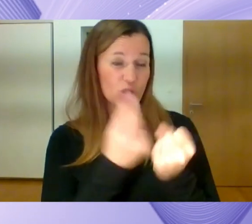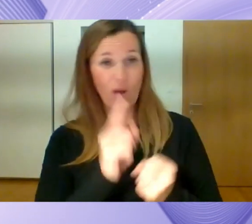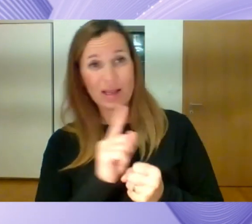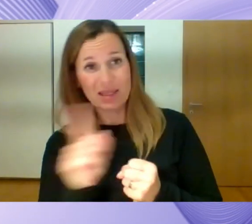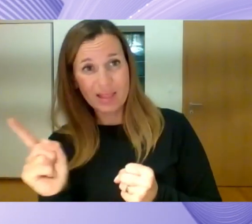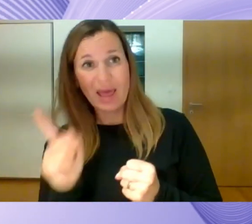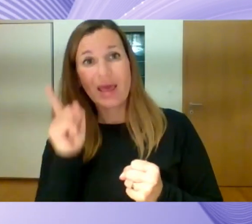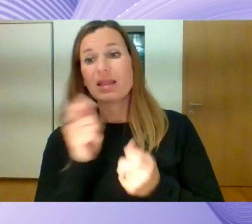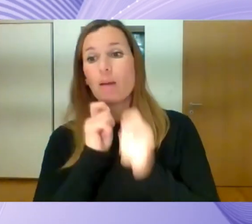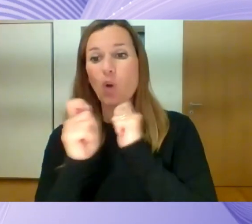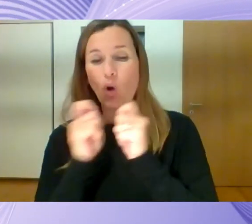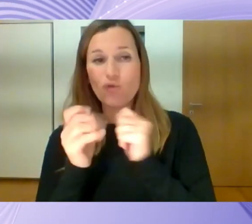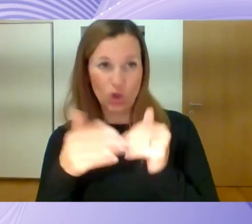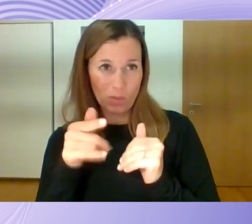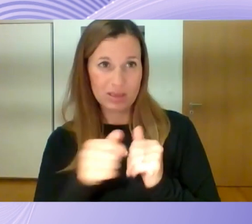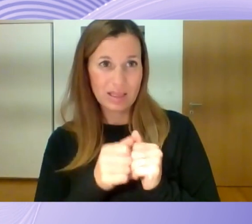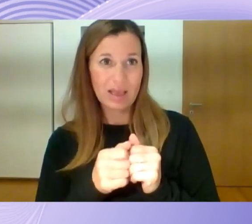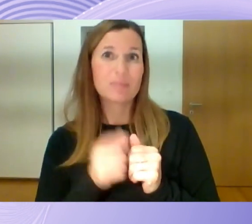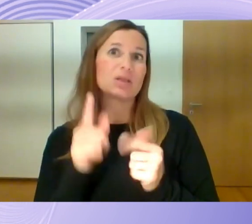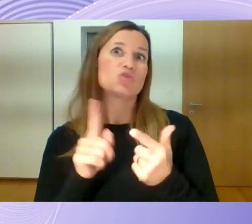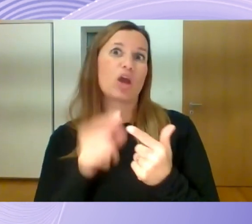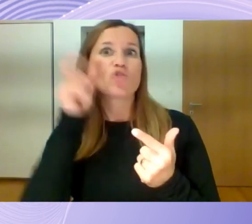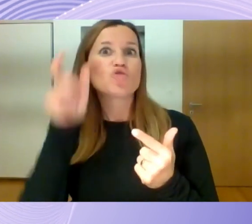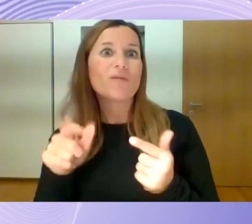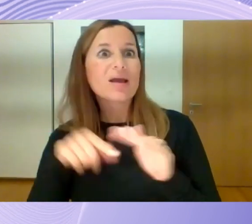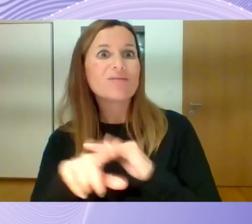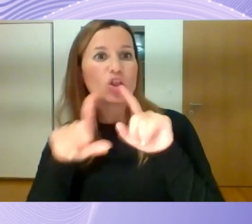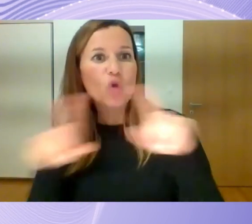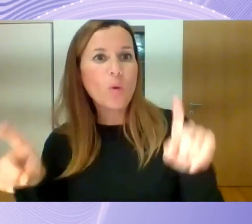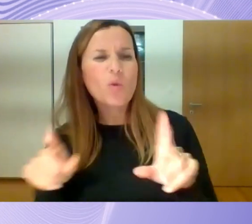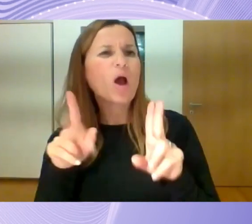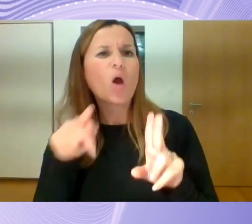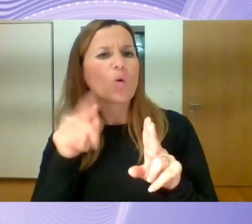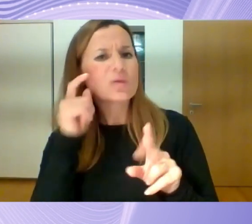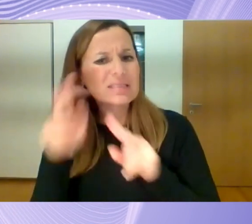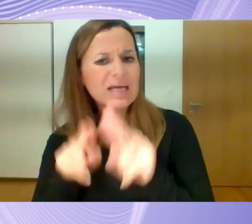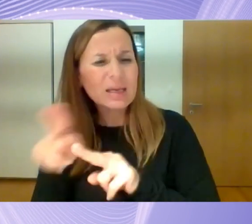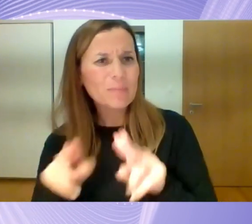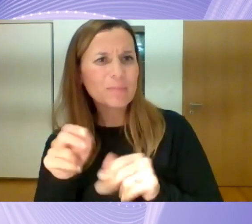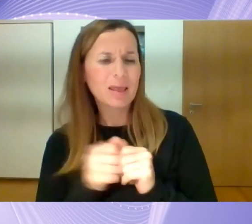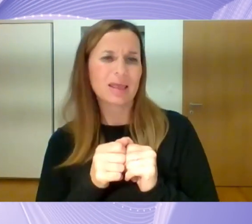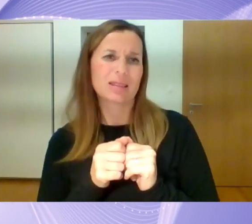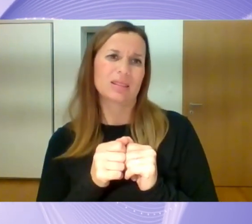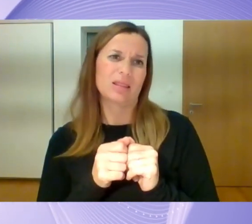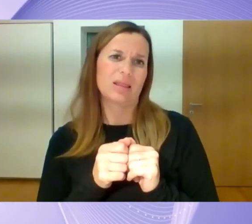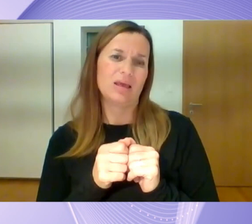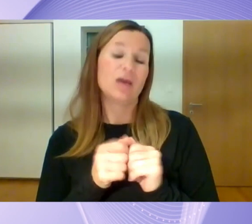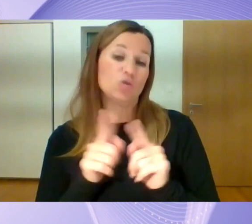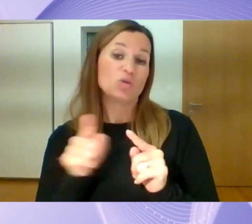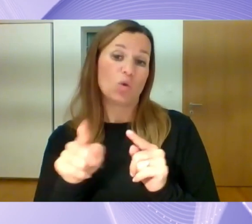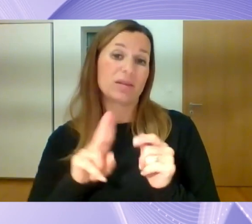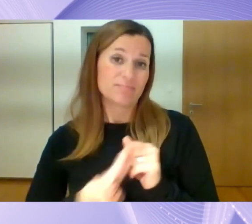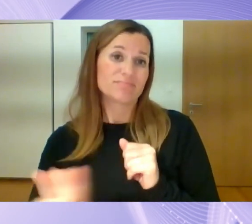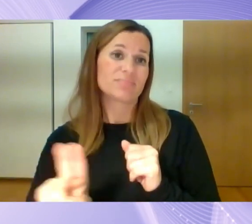tem, ali pa če je človek v domu, kako pa takrat skrbeti, takrat tudi se nadaljuje oskrba, ampak na malo drugačen način, bolj